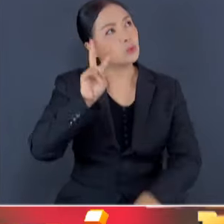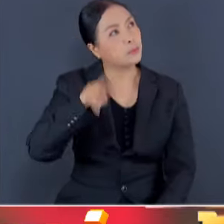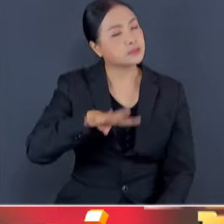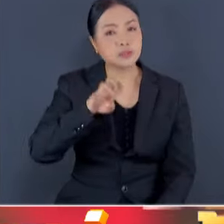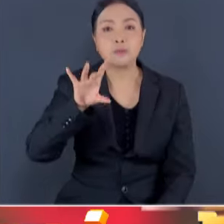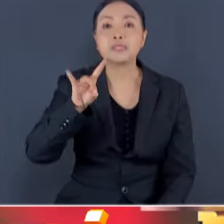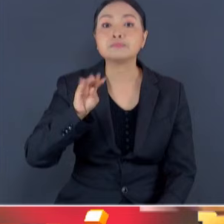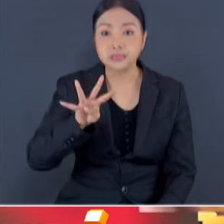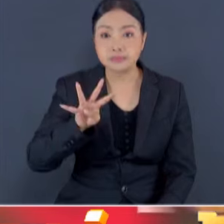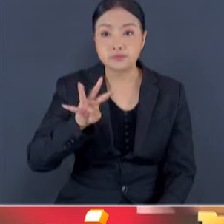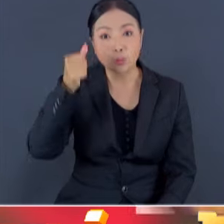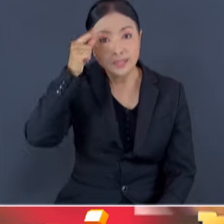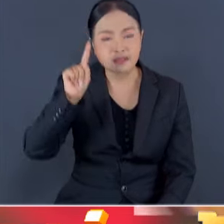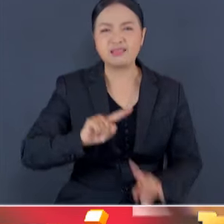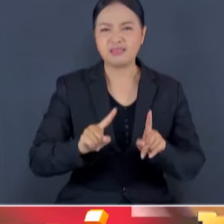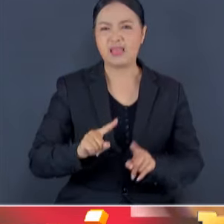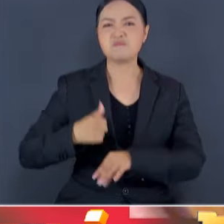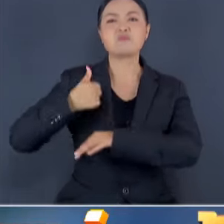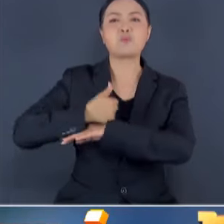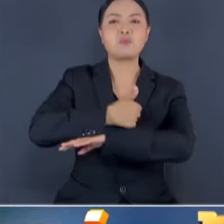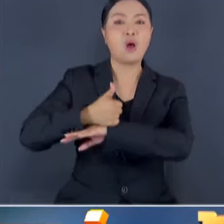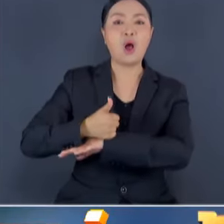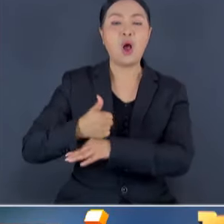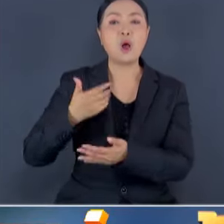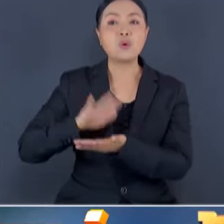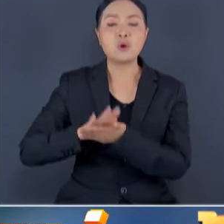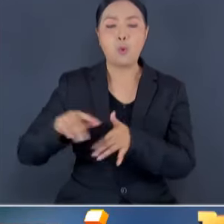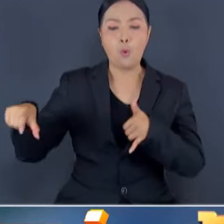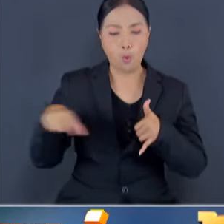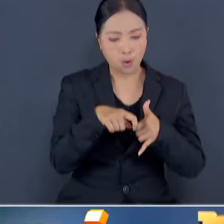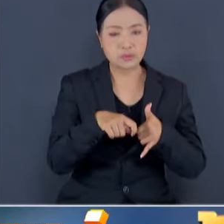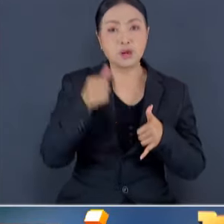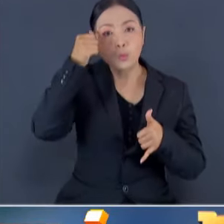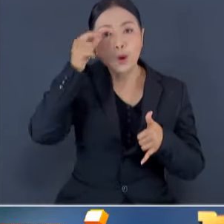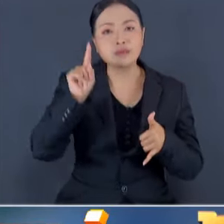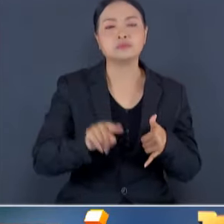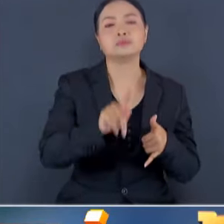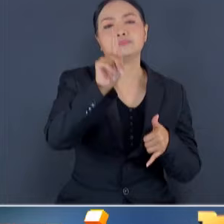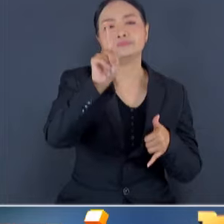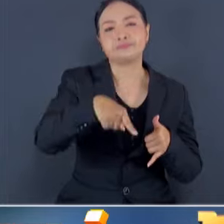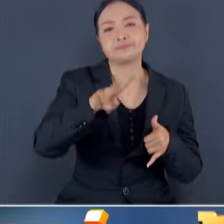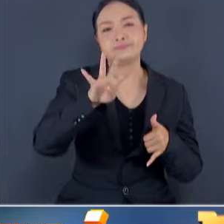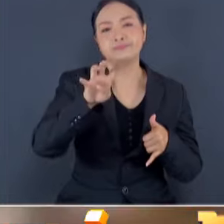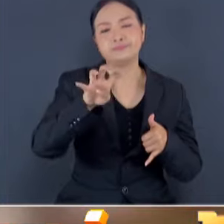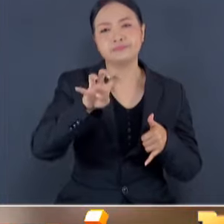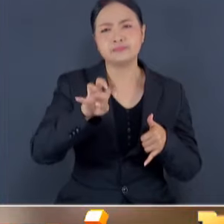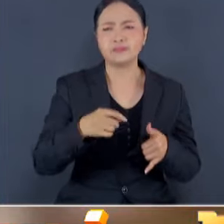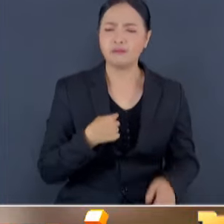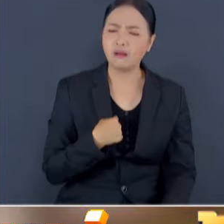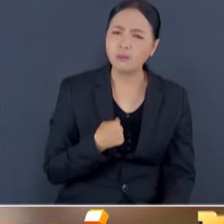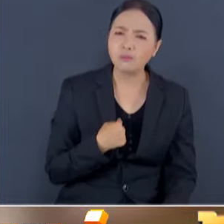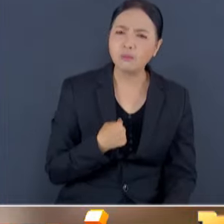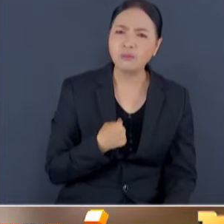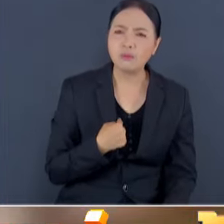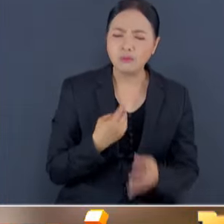2484บาทแต่ผู้บริหารโรงเรียนเนี่ยโอนเงินมาให้ครูเวรเพียงแค่วันละ 1,400บาทเท่านั้นเธอก็เลยบอก